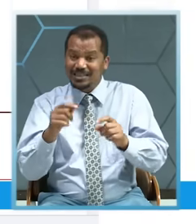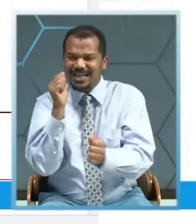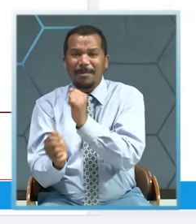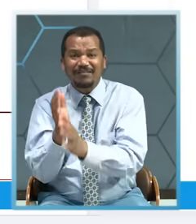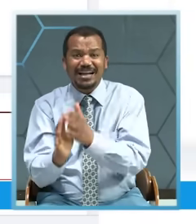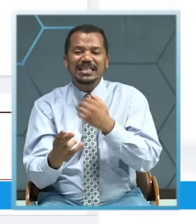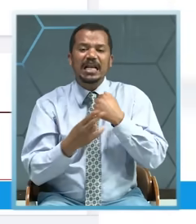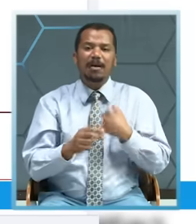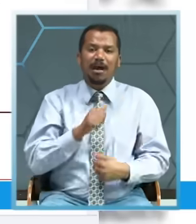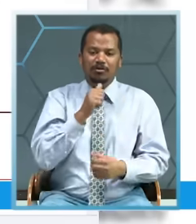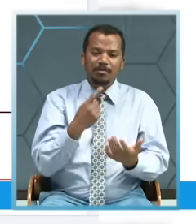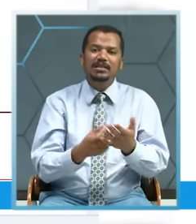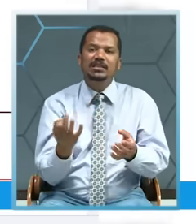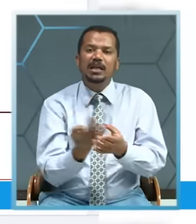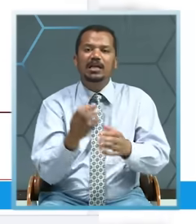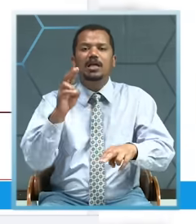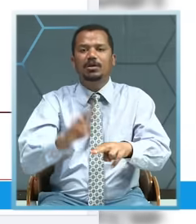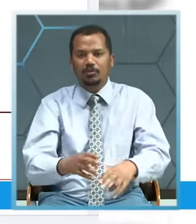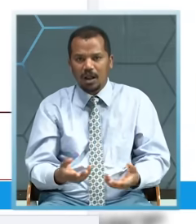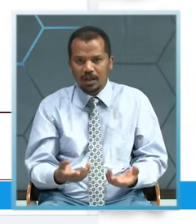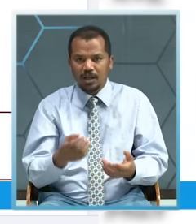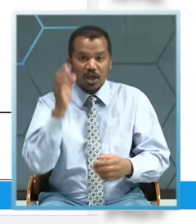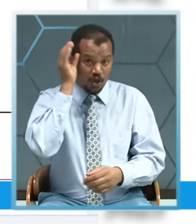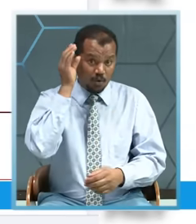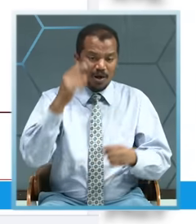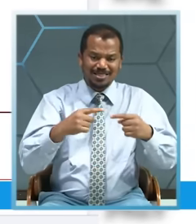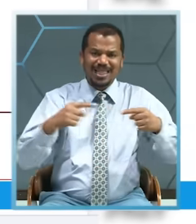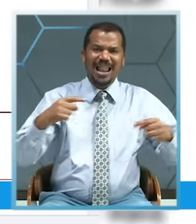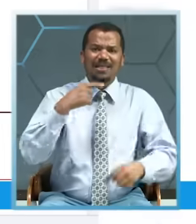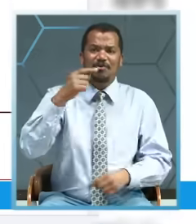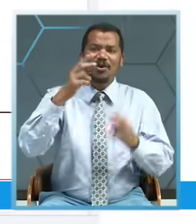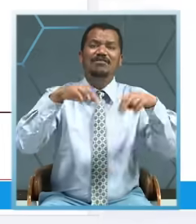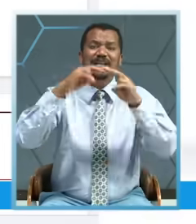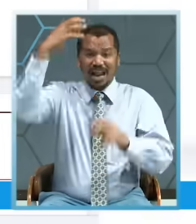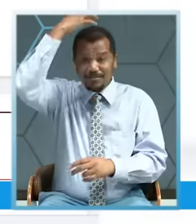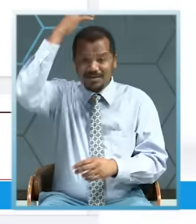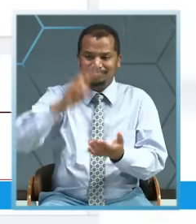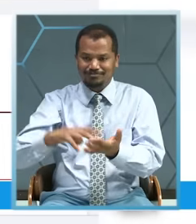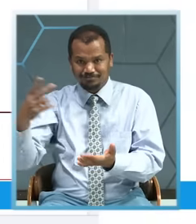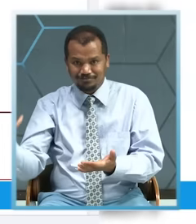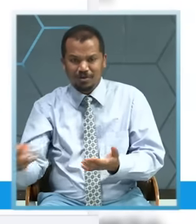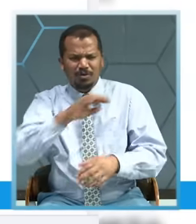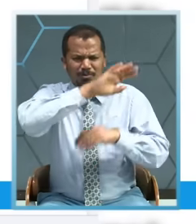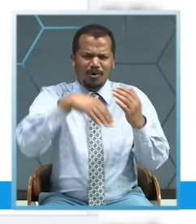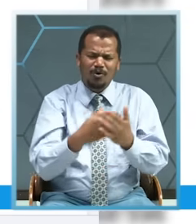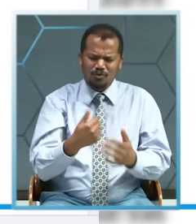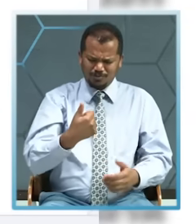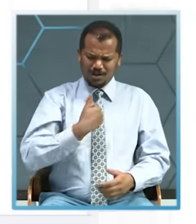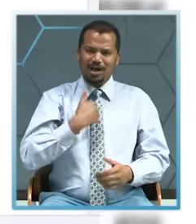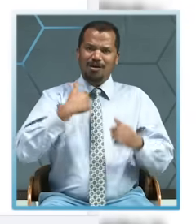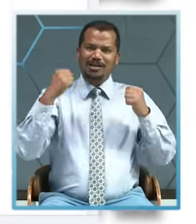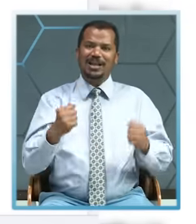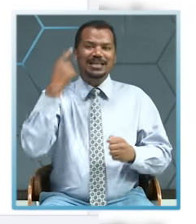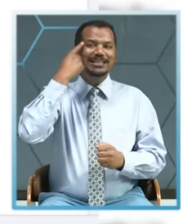ሀገሪቱን ከማፍረስ እንደማይቆጠብ ግን በዚህ ሰነድ አስቀምጧል። ህዋት ጣላት የሚለውን የፌደራል መንግስትን በመጣል በሁሉም